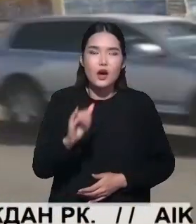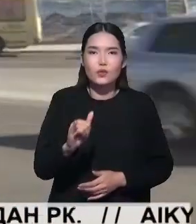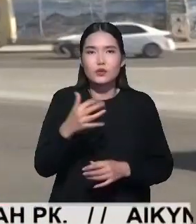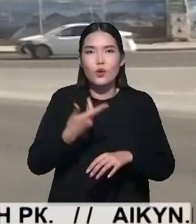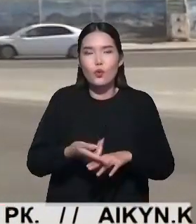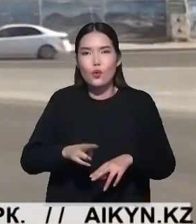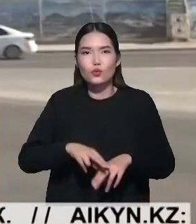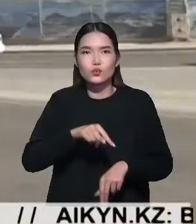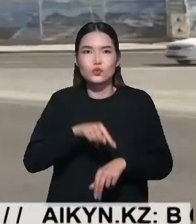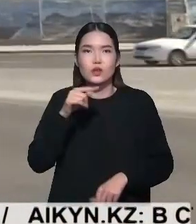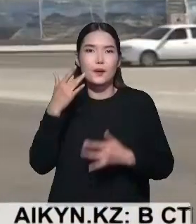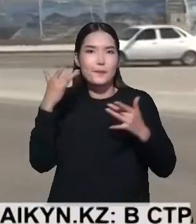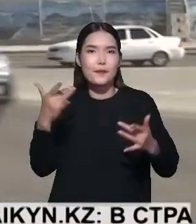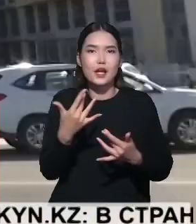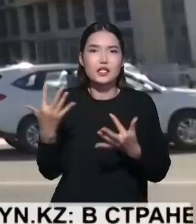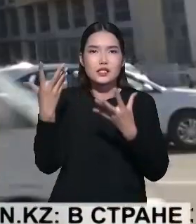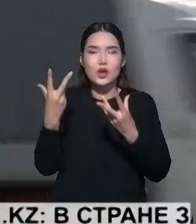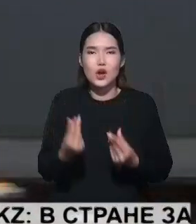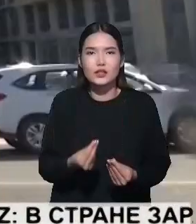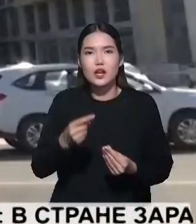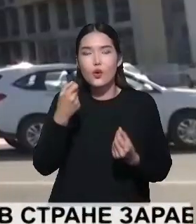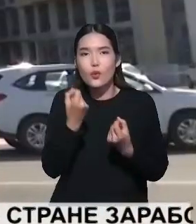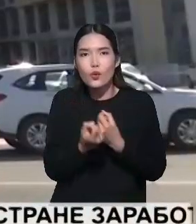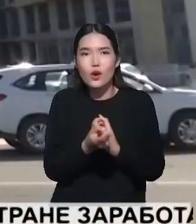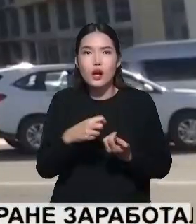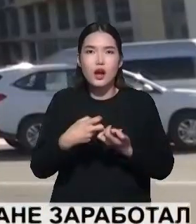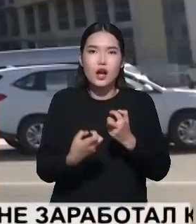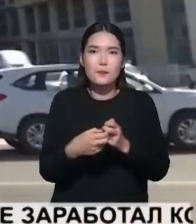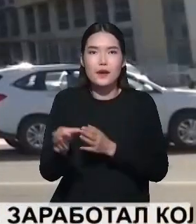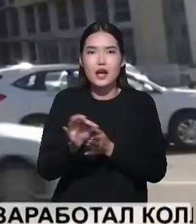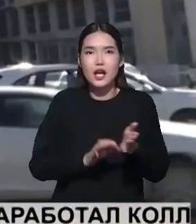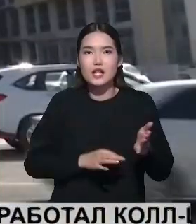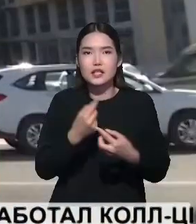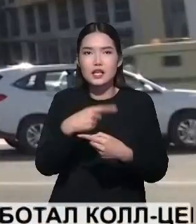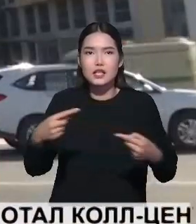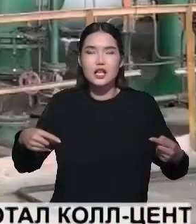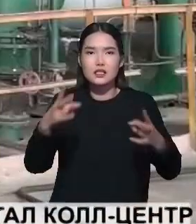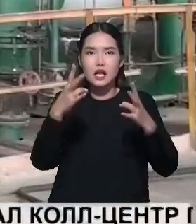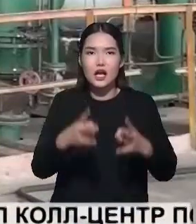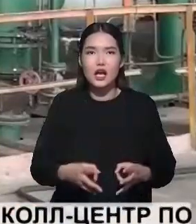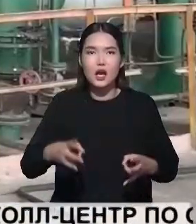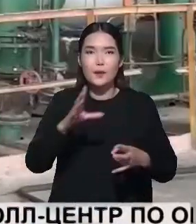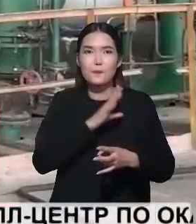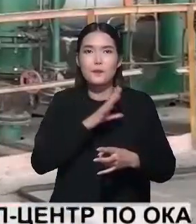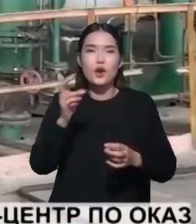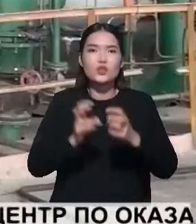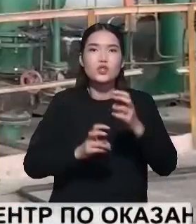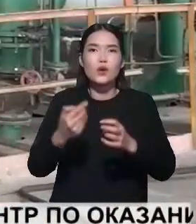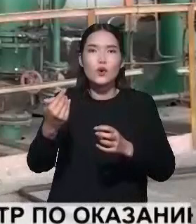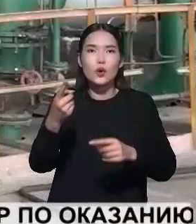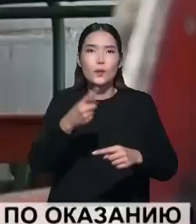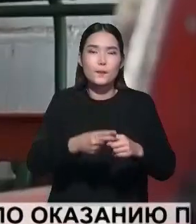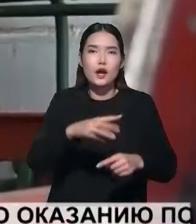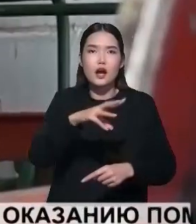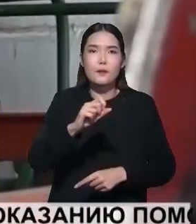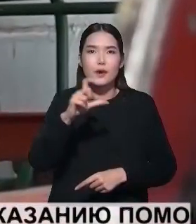остро чувствуют в последние несколько дней. Как выяснилось, проблема возникла сразу из-за нескольких аварий на опреснительных заводах. Плюс ко всему,